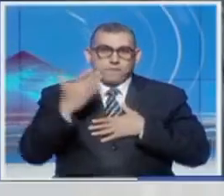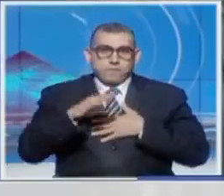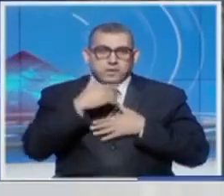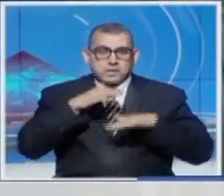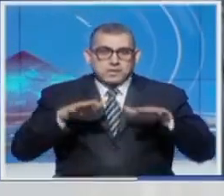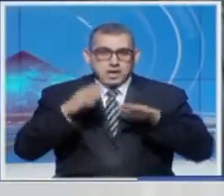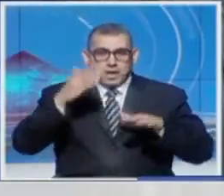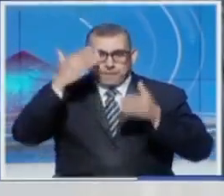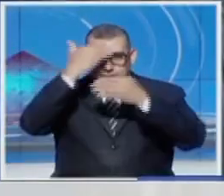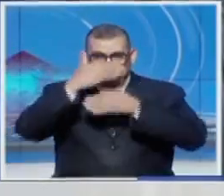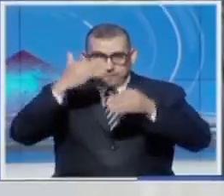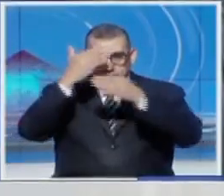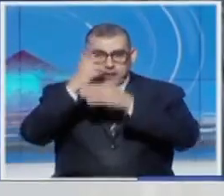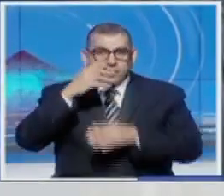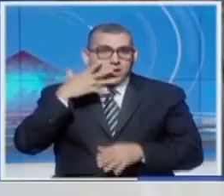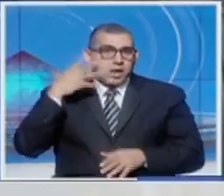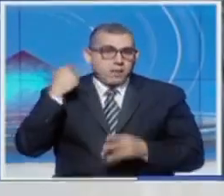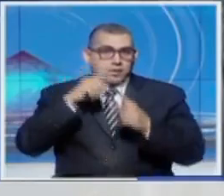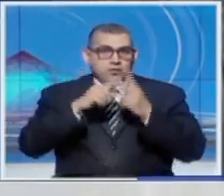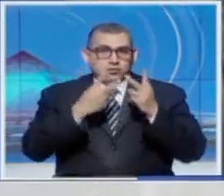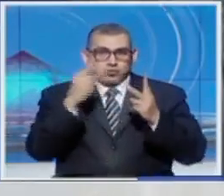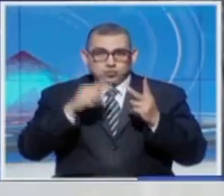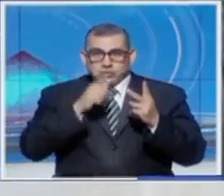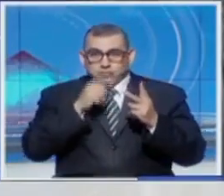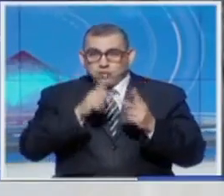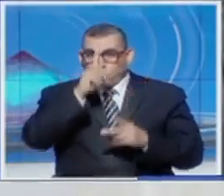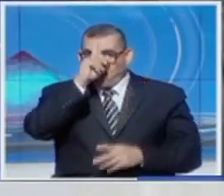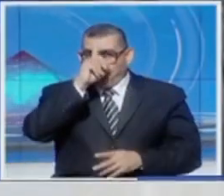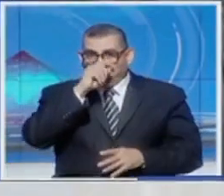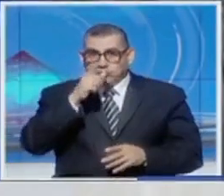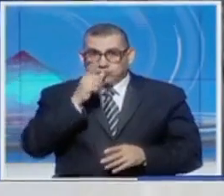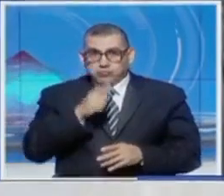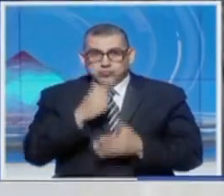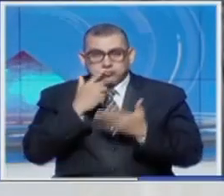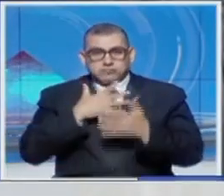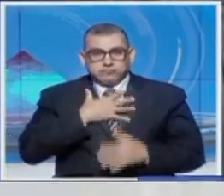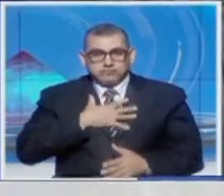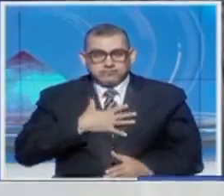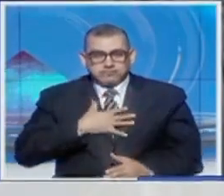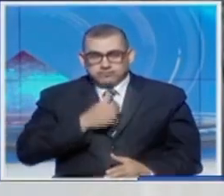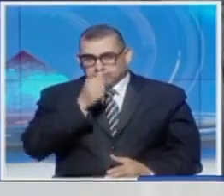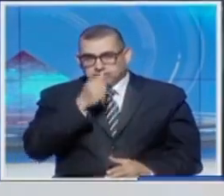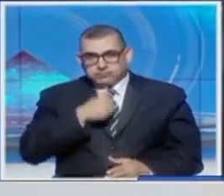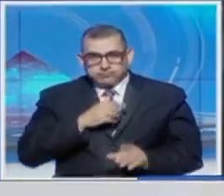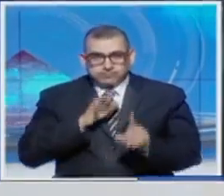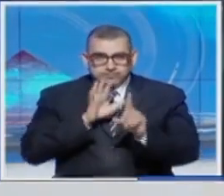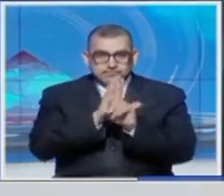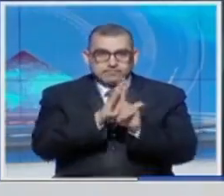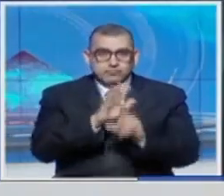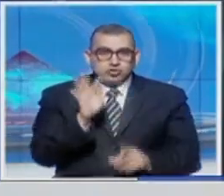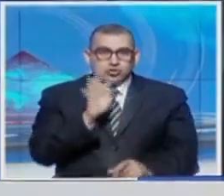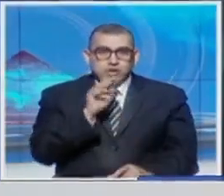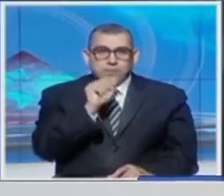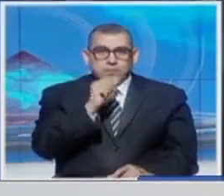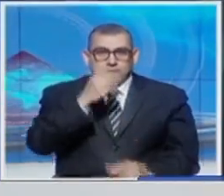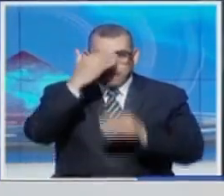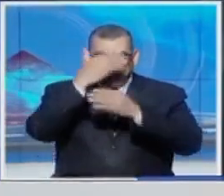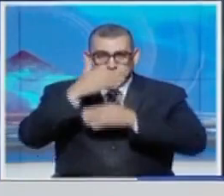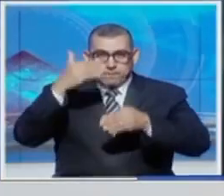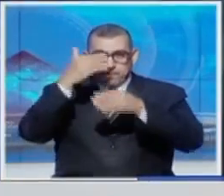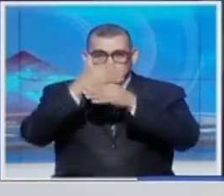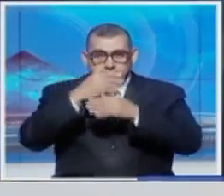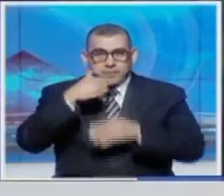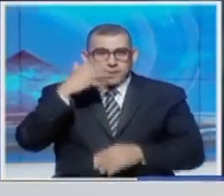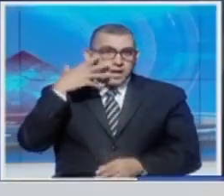المغرب والعاصفة دانيال في ليبيا. وكان الأزهر الشريف قد أعرب عن كامل تضامنه مع الشعبين المغربي والليبي